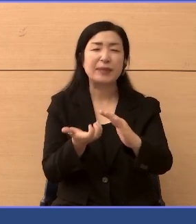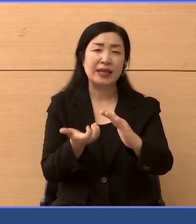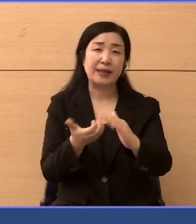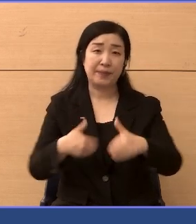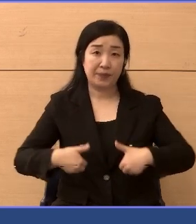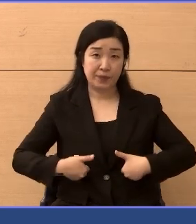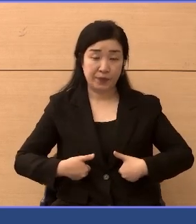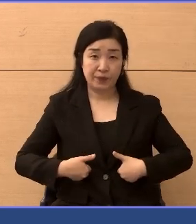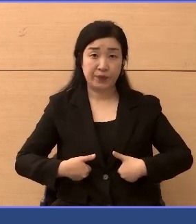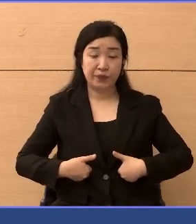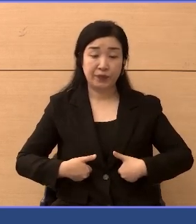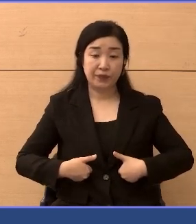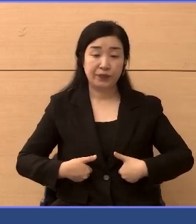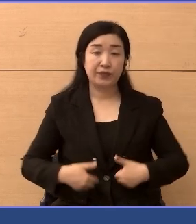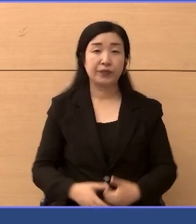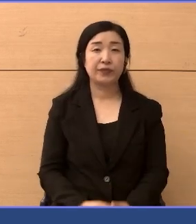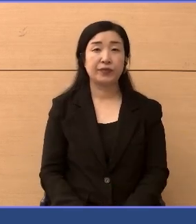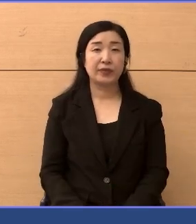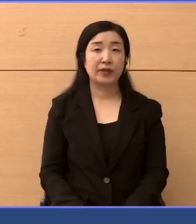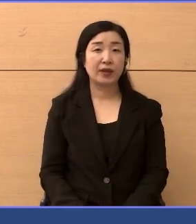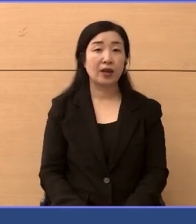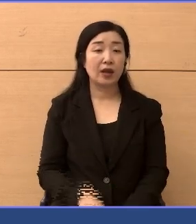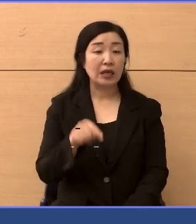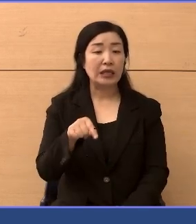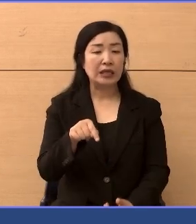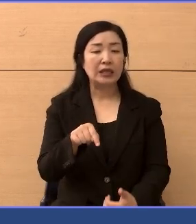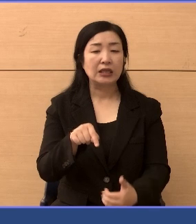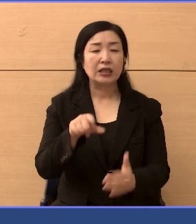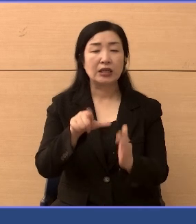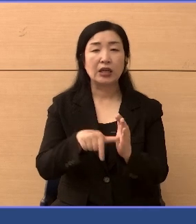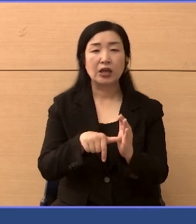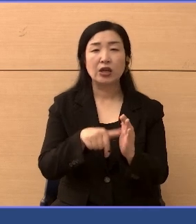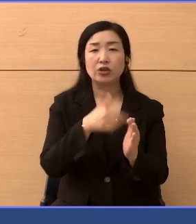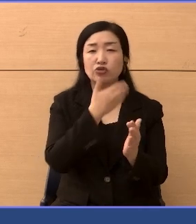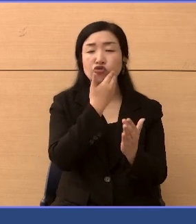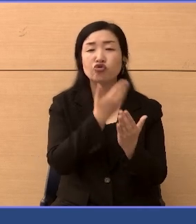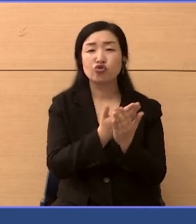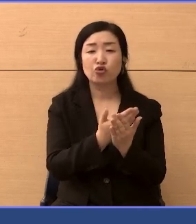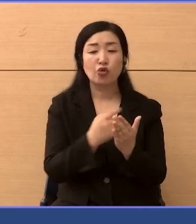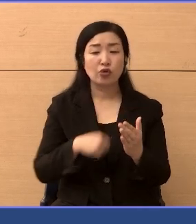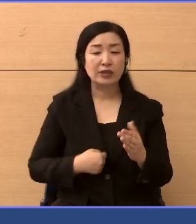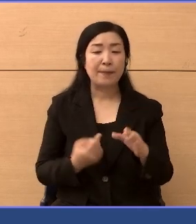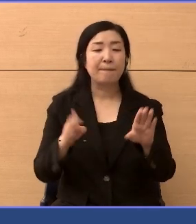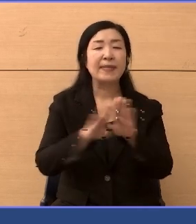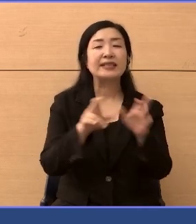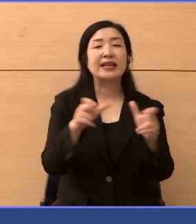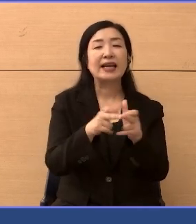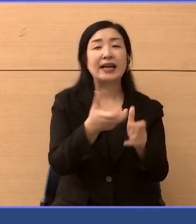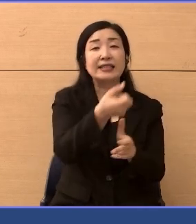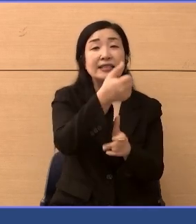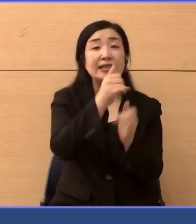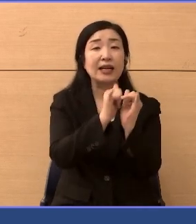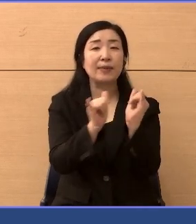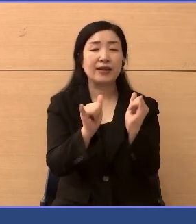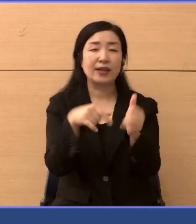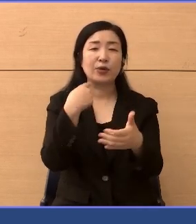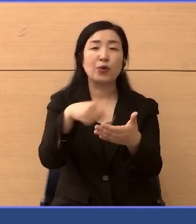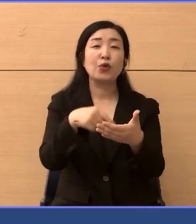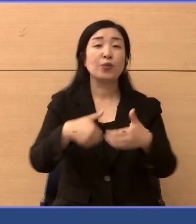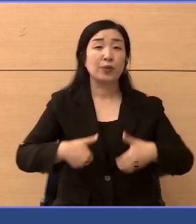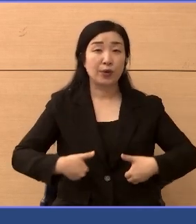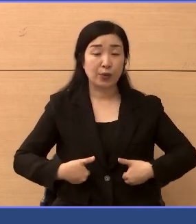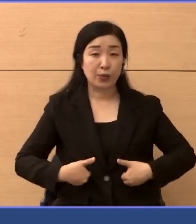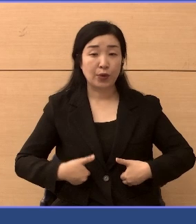world than the 사항으로서 world of 가르쳐 주는 것이 childhood. 이 시기 And it can take many years ASD인에게 for 중요할 수 individuals 있다라고 with 말씀을 ASD 드리겠습니다.